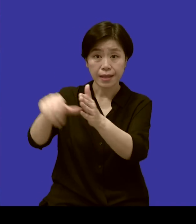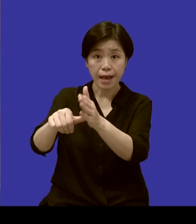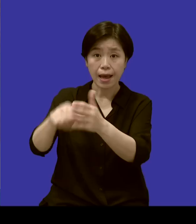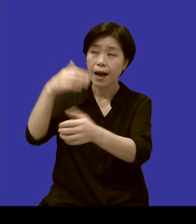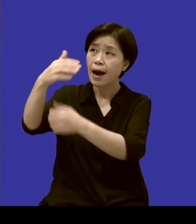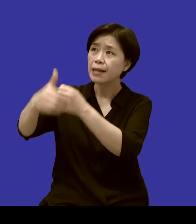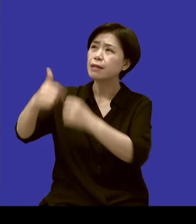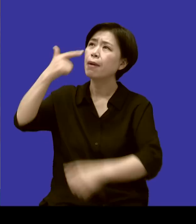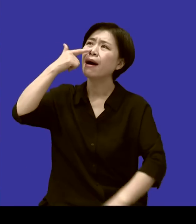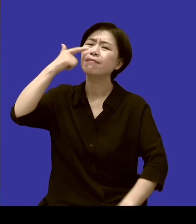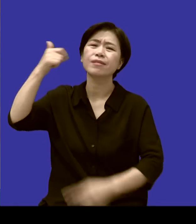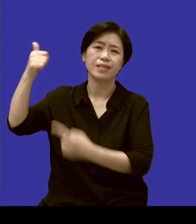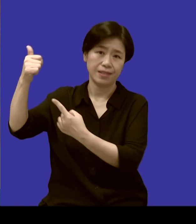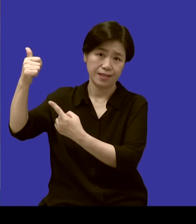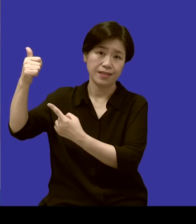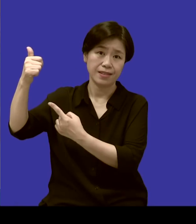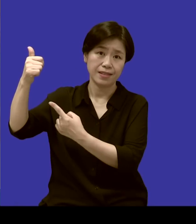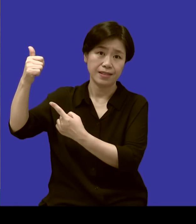돼서 예.